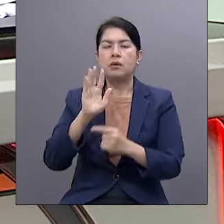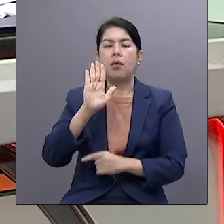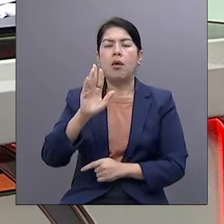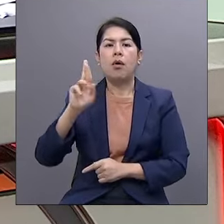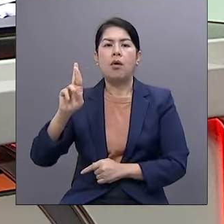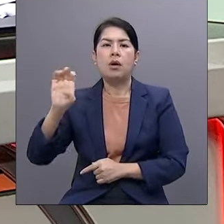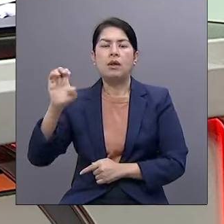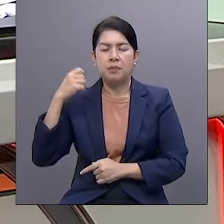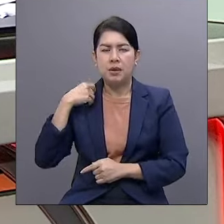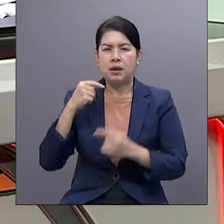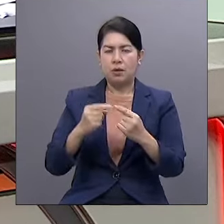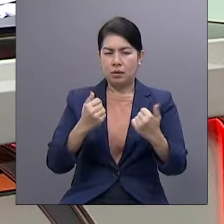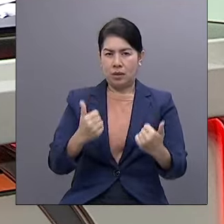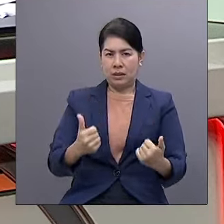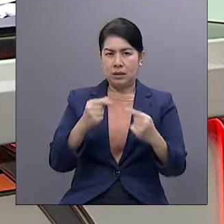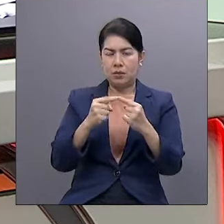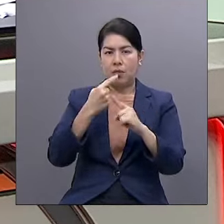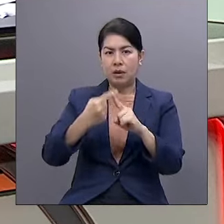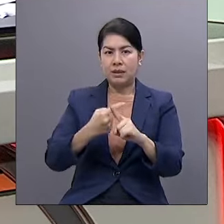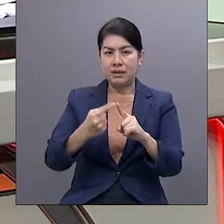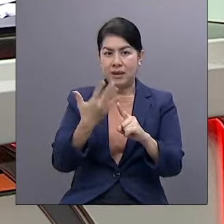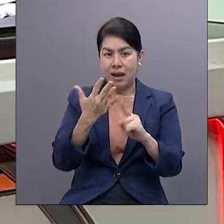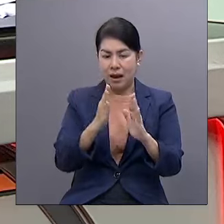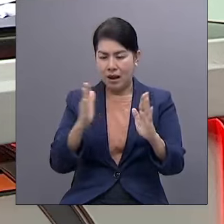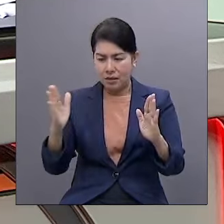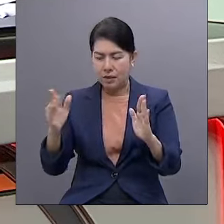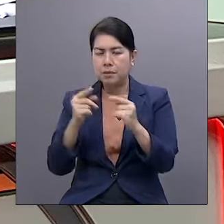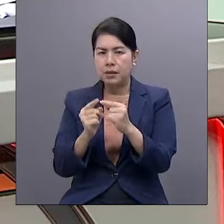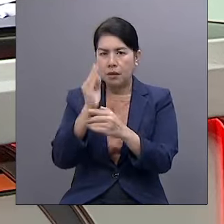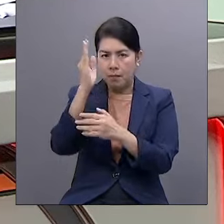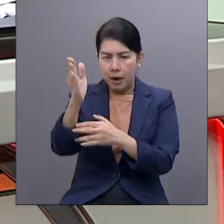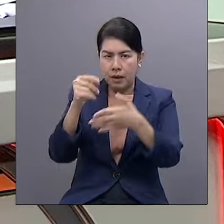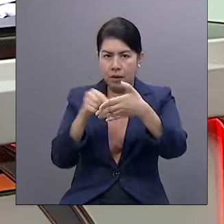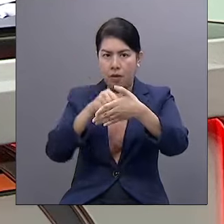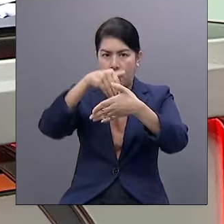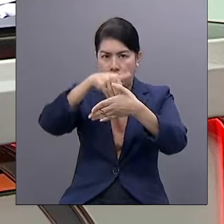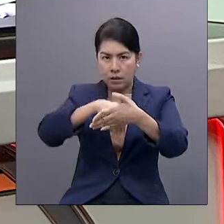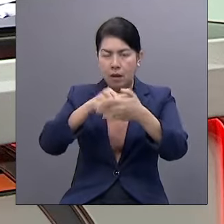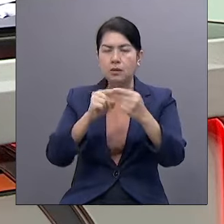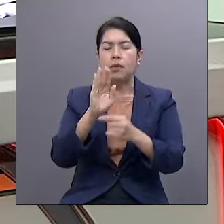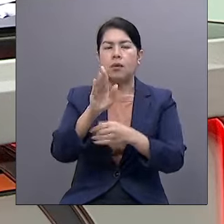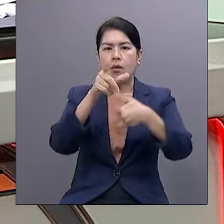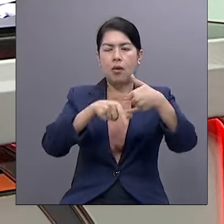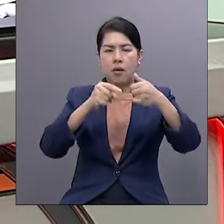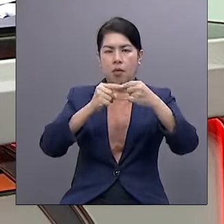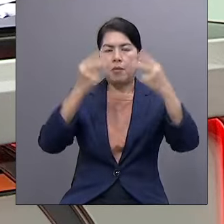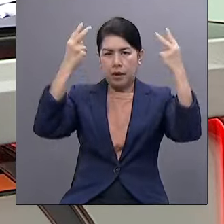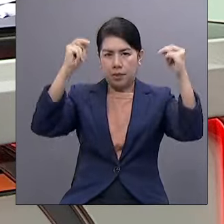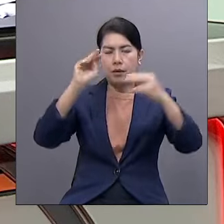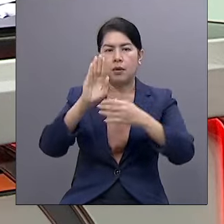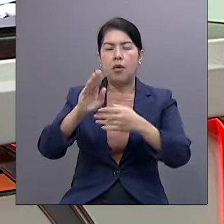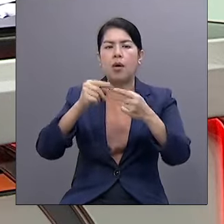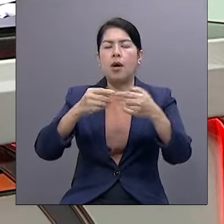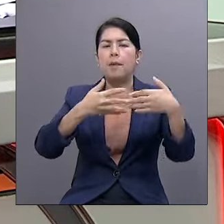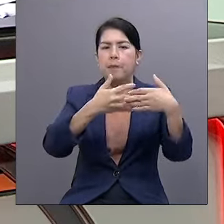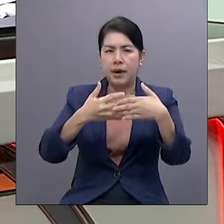5เดือนก็จะถึงวันเลือกตั้งประธานาธิบดีสหรัฐนะคะประเด็นหนึ่งที่ถูกจับตามองมากที่สุดหนีไม่พ้นเรื่องของนโย